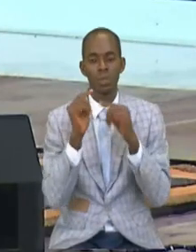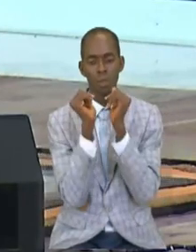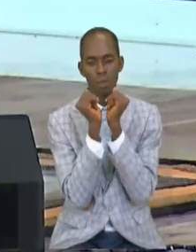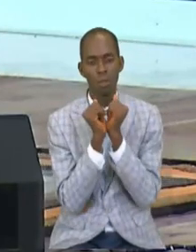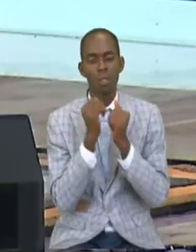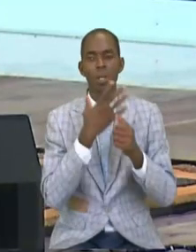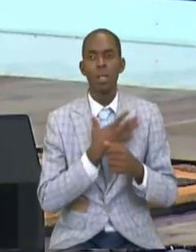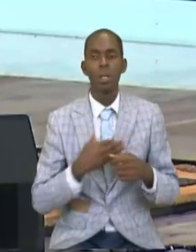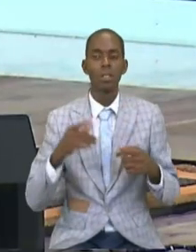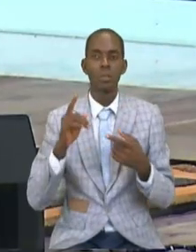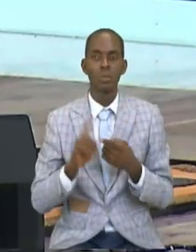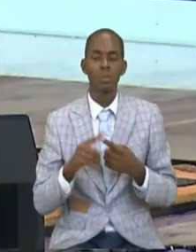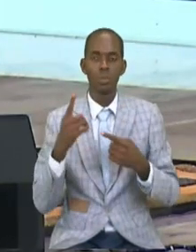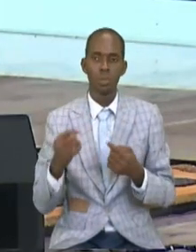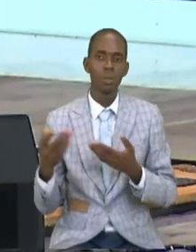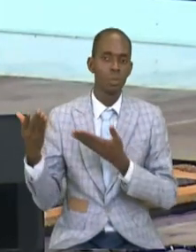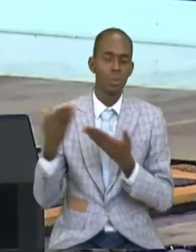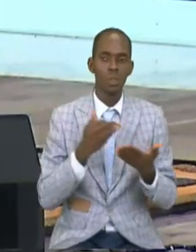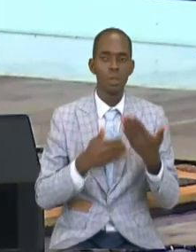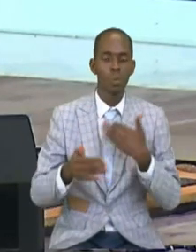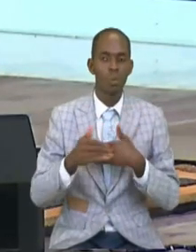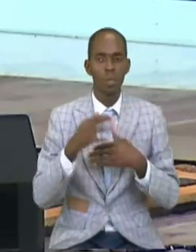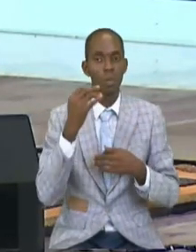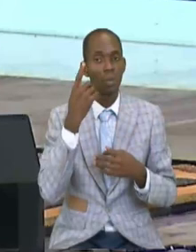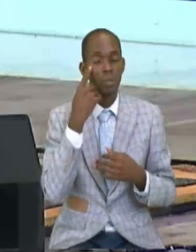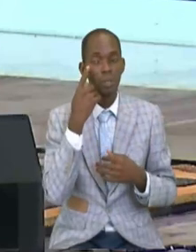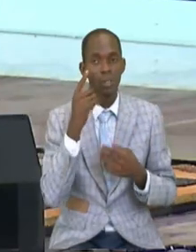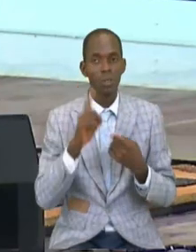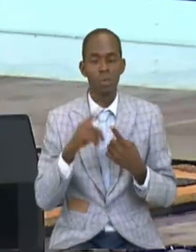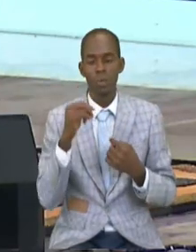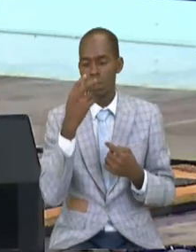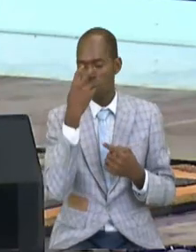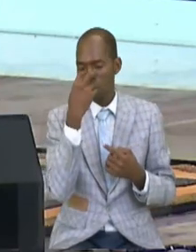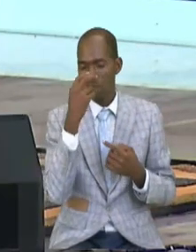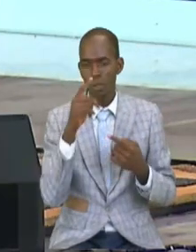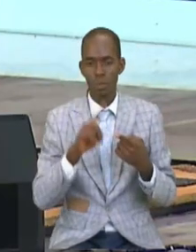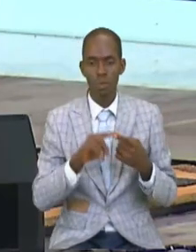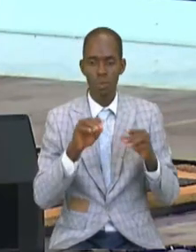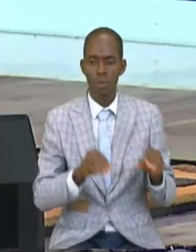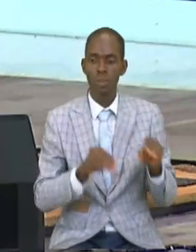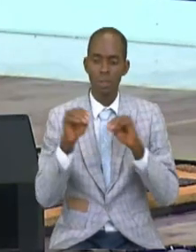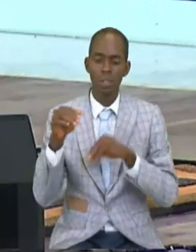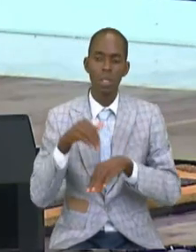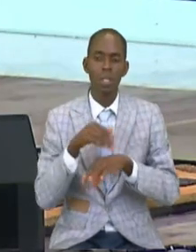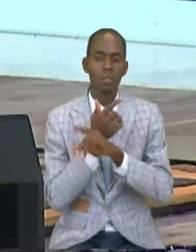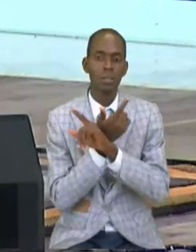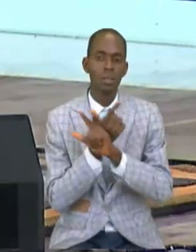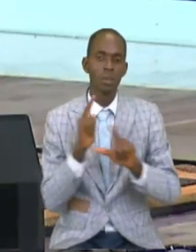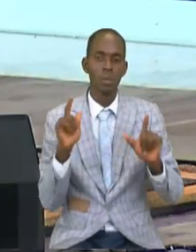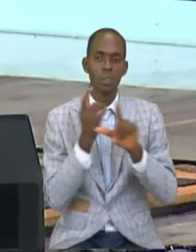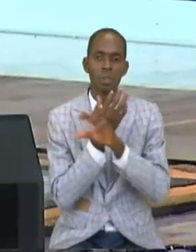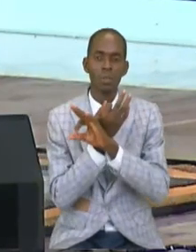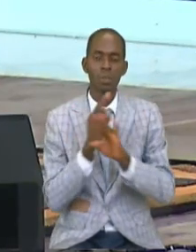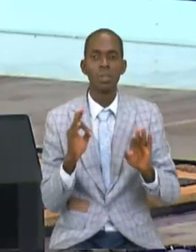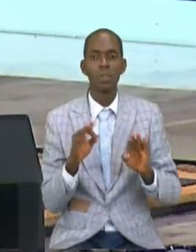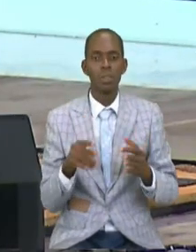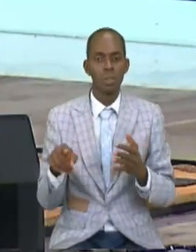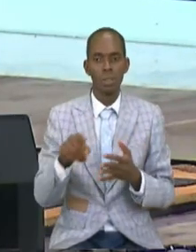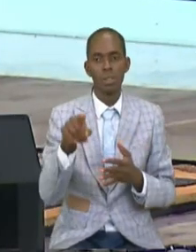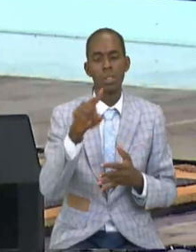brisé, pour proclamer aux captifs la délivrance et aux aveugles le recouvrement de